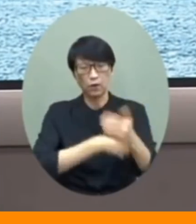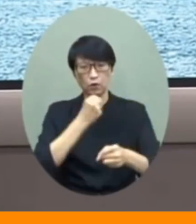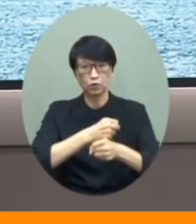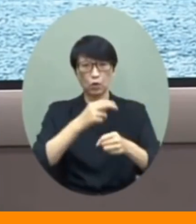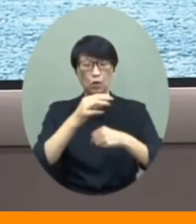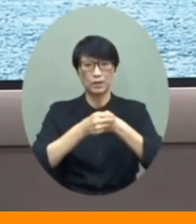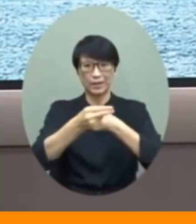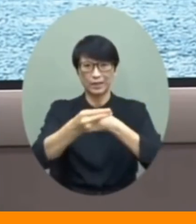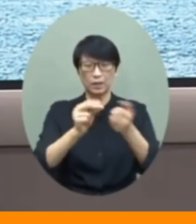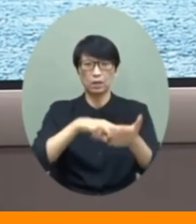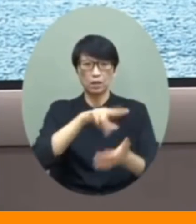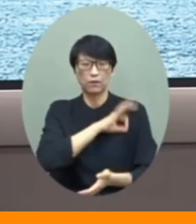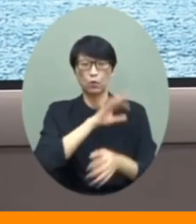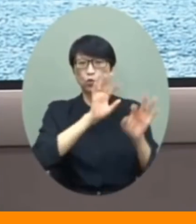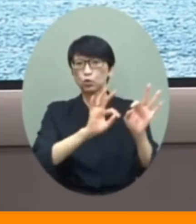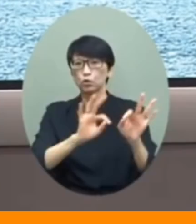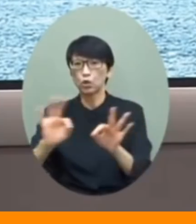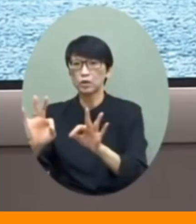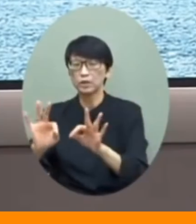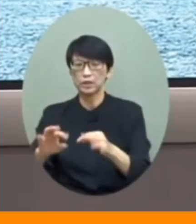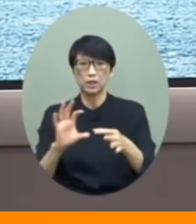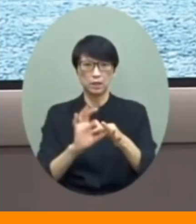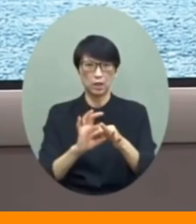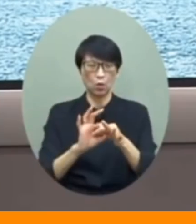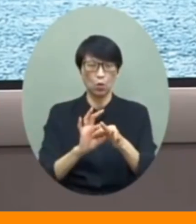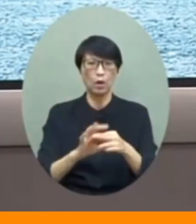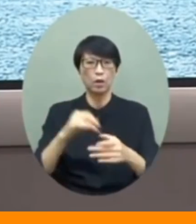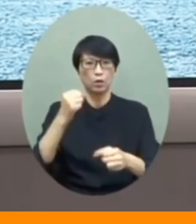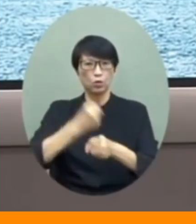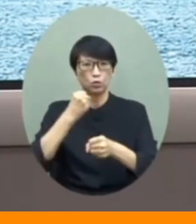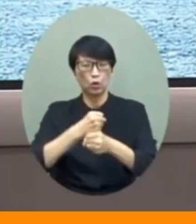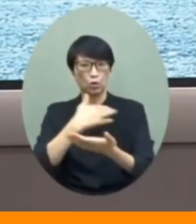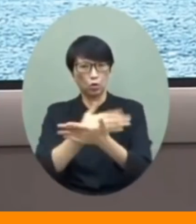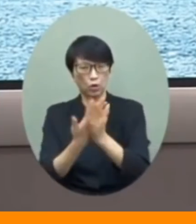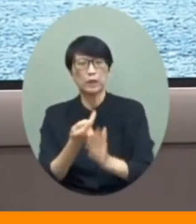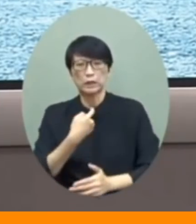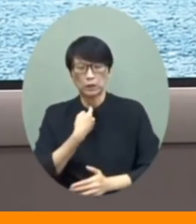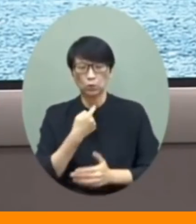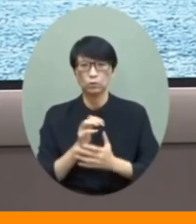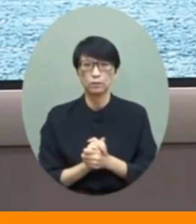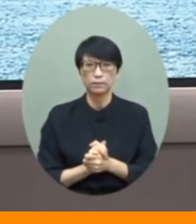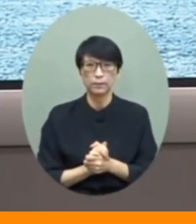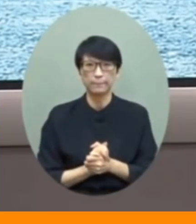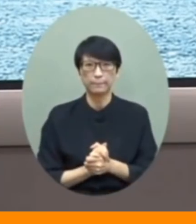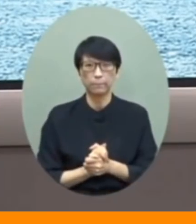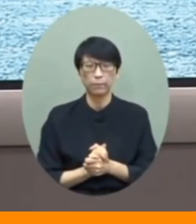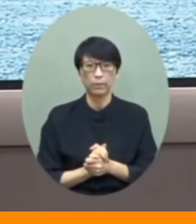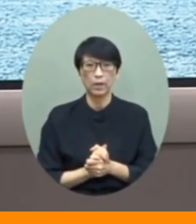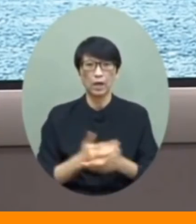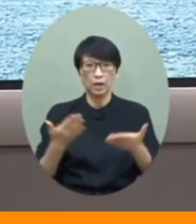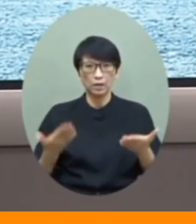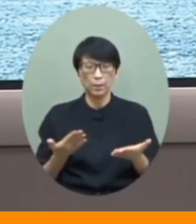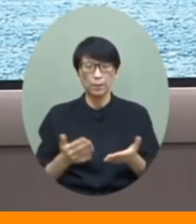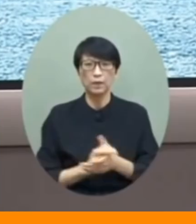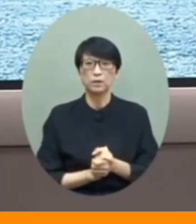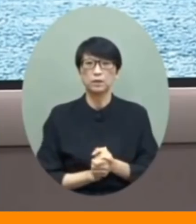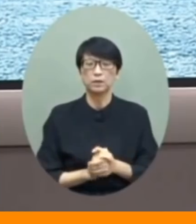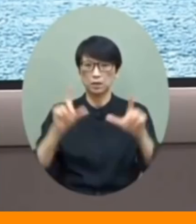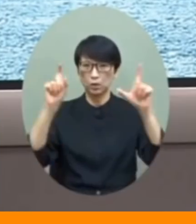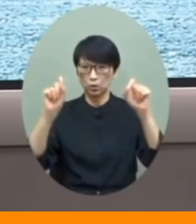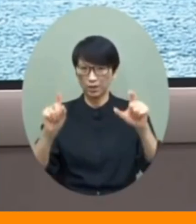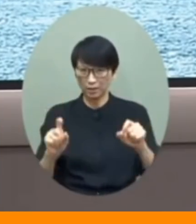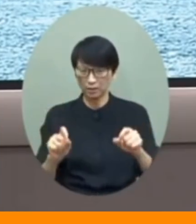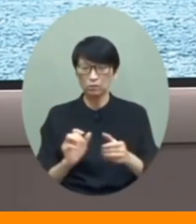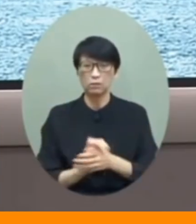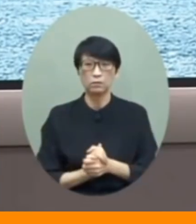立法會選舉推遲而涉及嘅相關工作。啊，呢個係我今日要同大家嘅